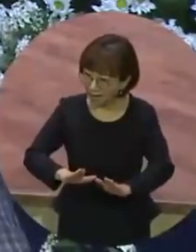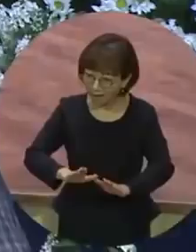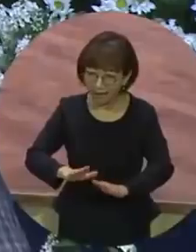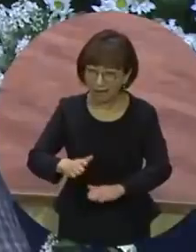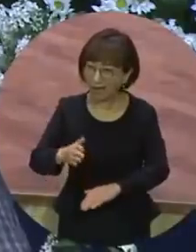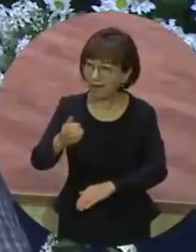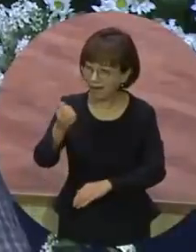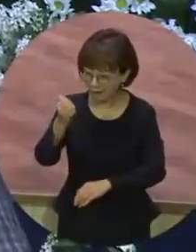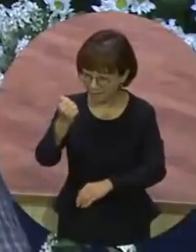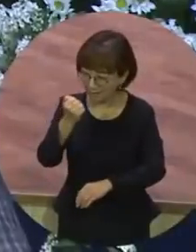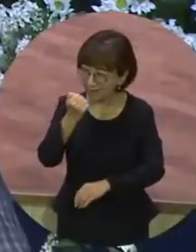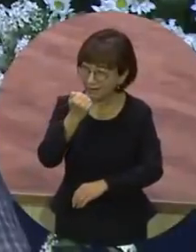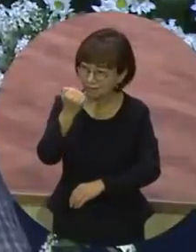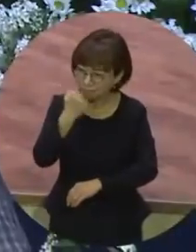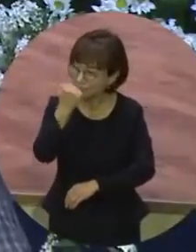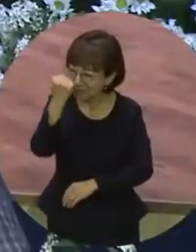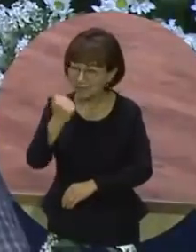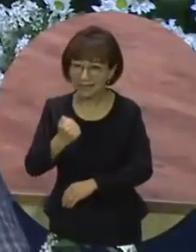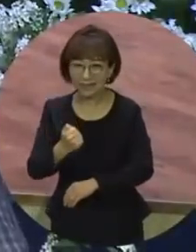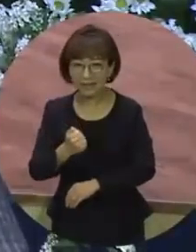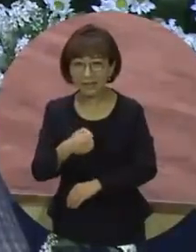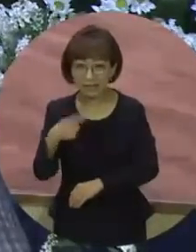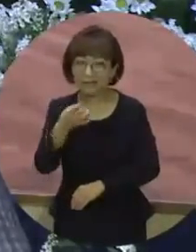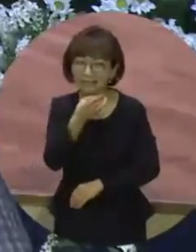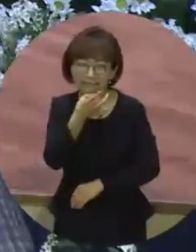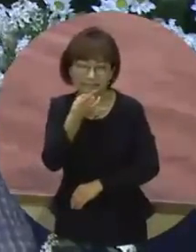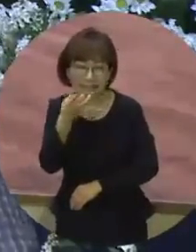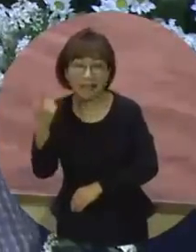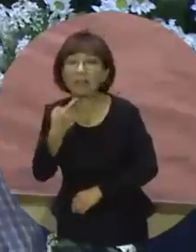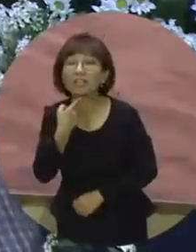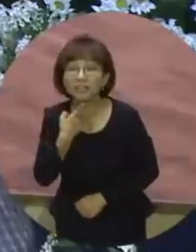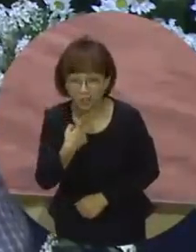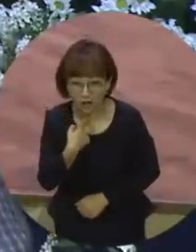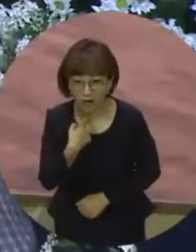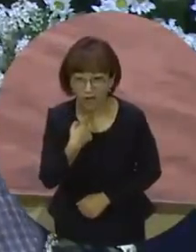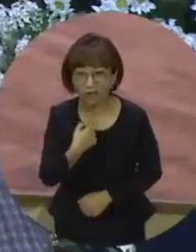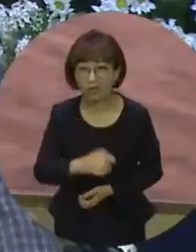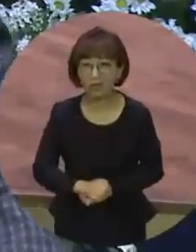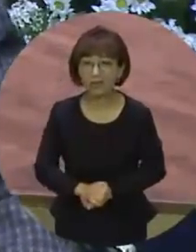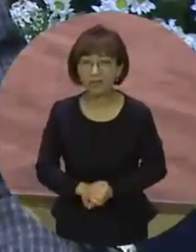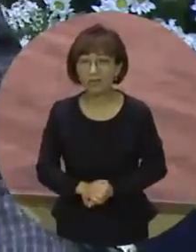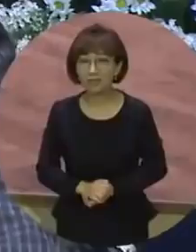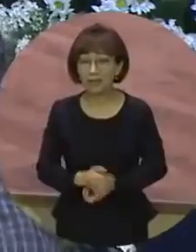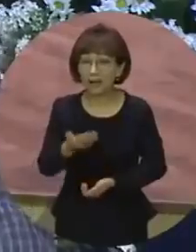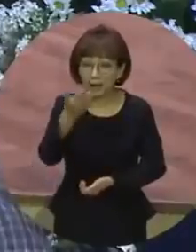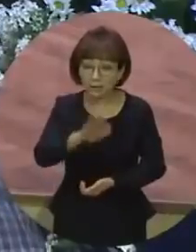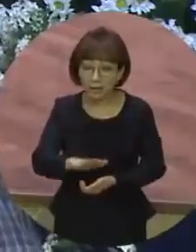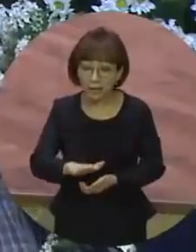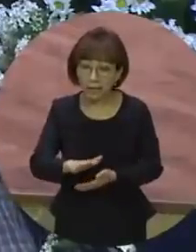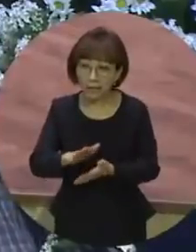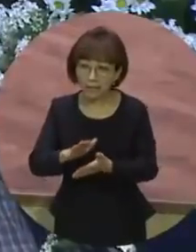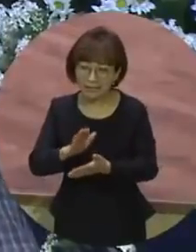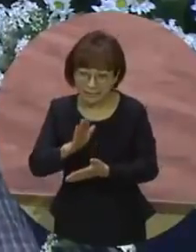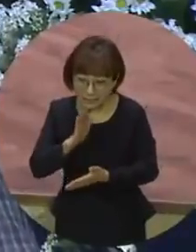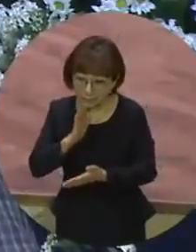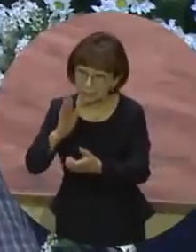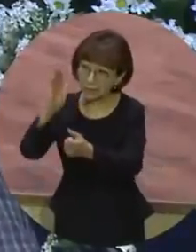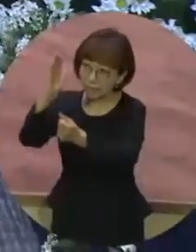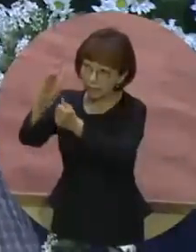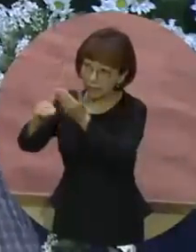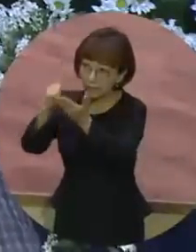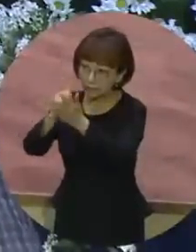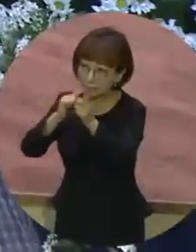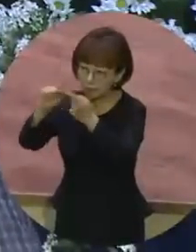거예요. 근데 그렇게 비웃었다고. 비웃었어. 비웃었지만은 실제로 하나님이 자신의 몸을 통해서